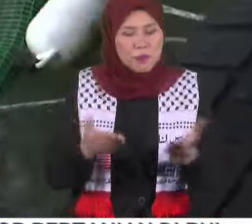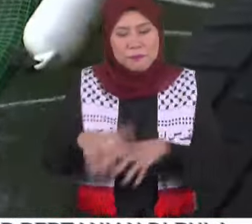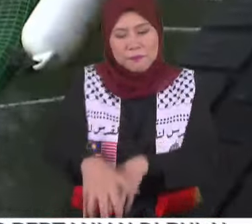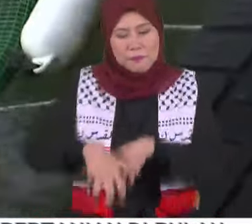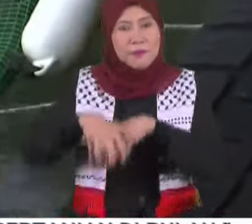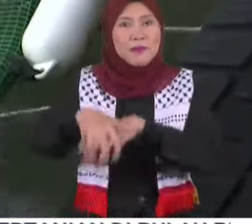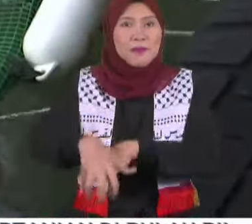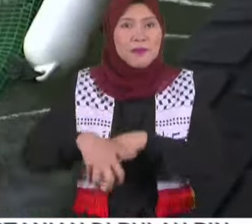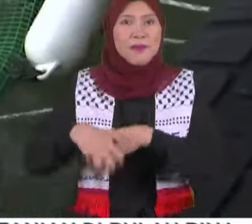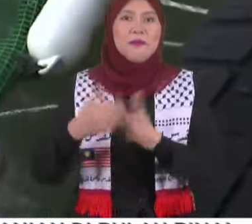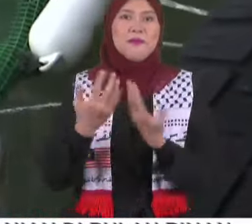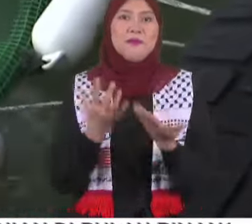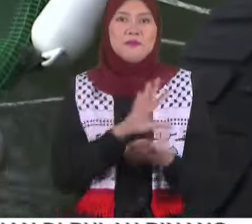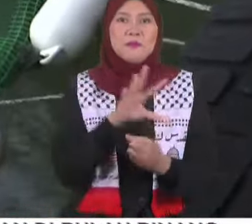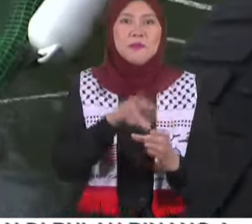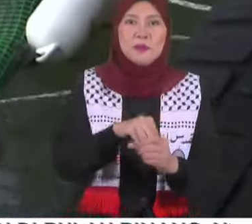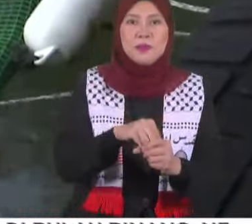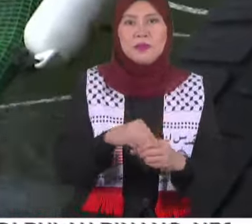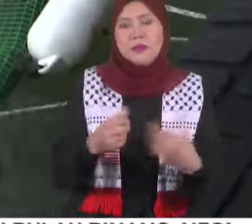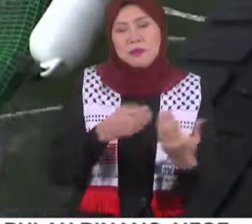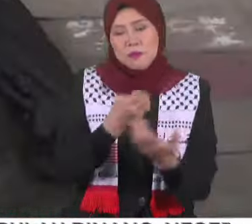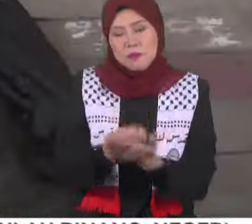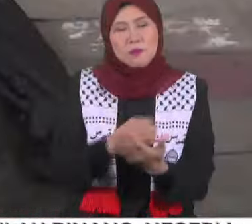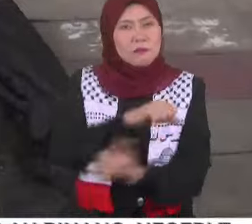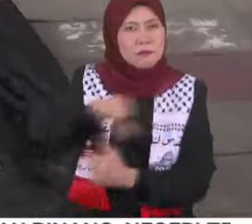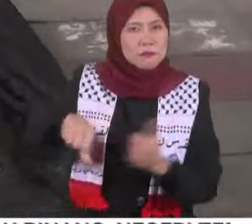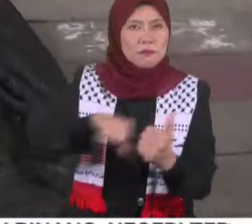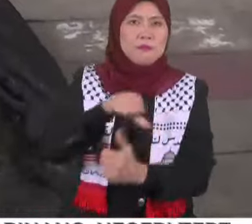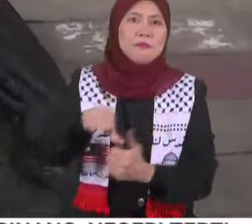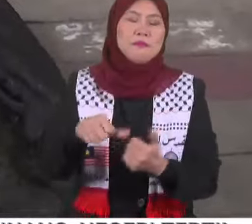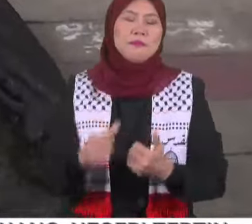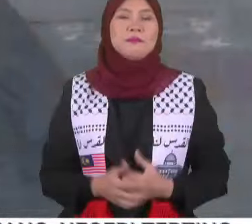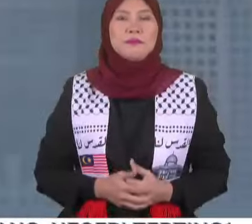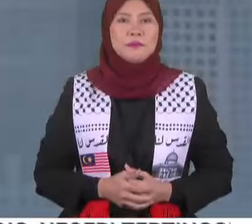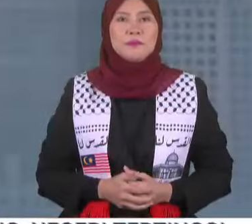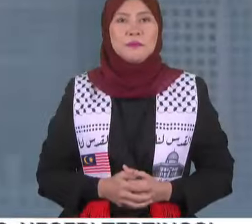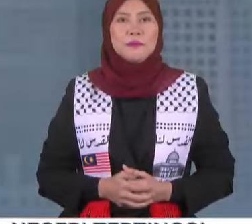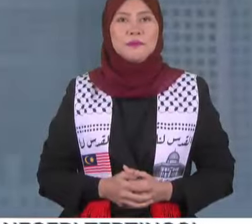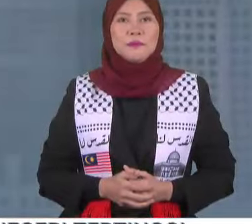meliputi ciri-ciri demografi dan sosioekonomi.